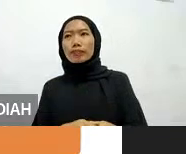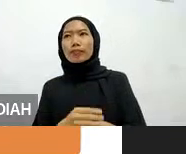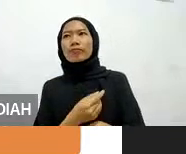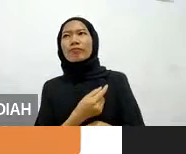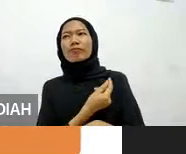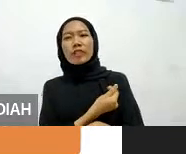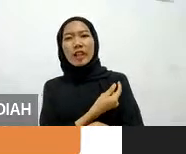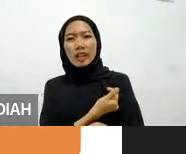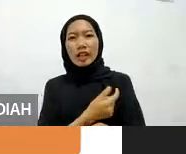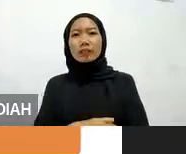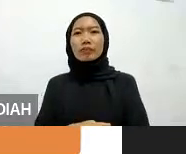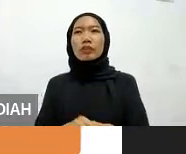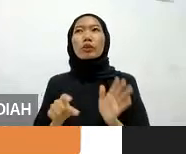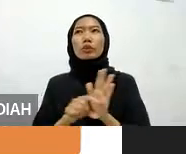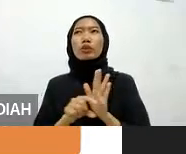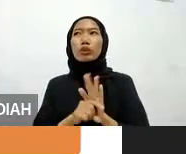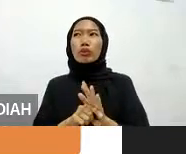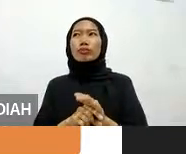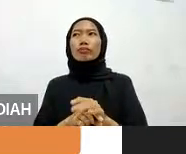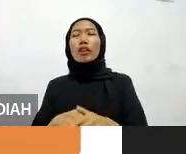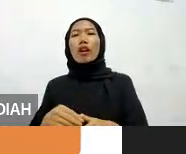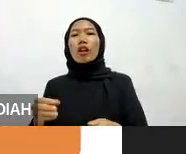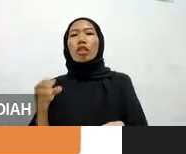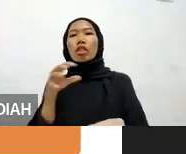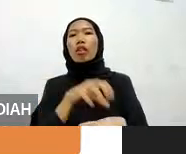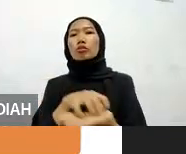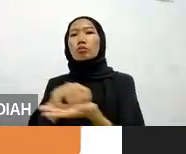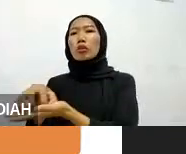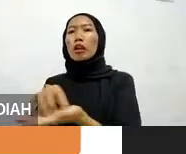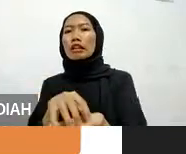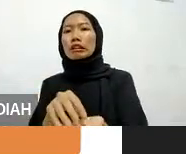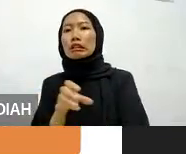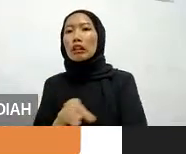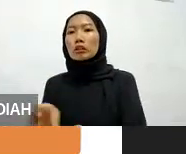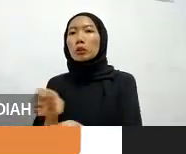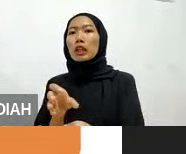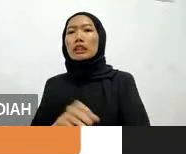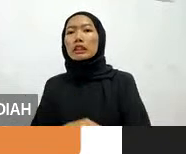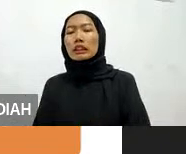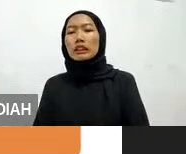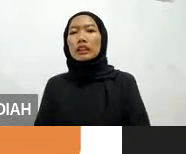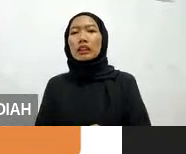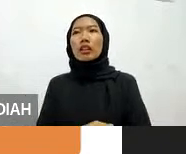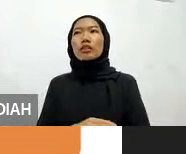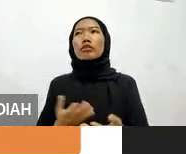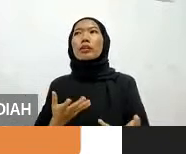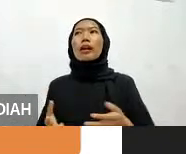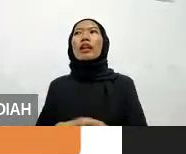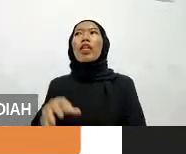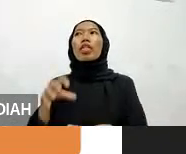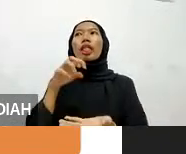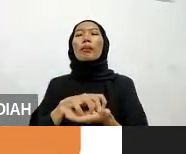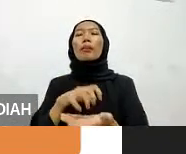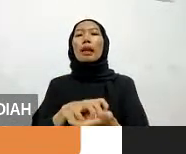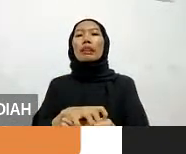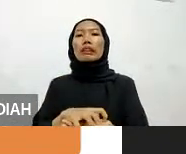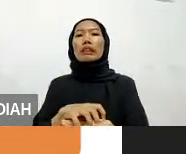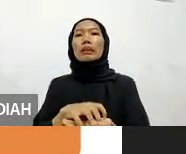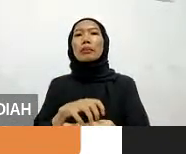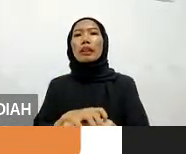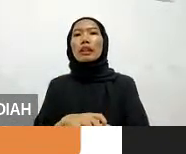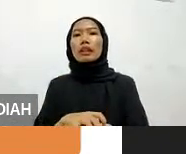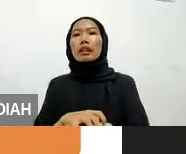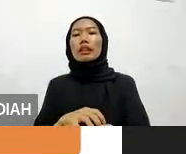dibutuhkan. Berapa biaya ekstra untuk menginap caregivernya atau carernya. Berapa biaya lain-lain yang perlu